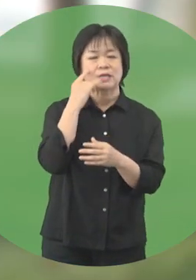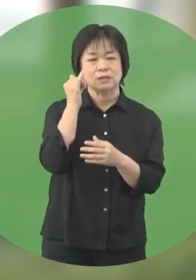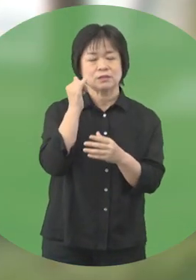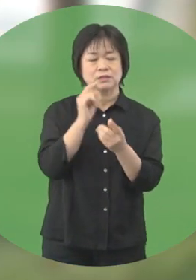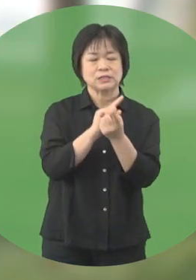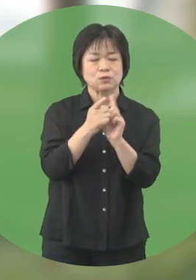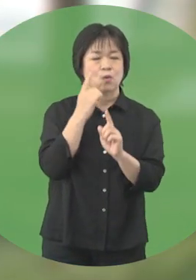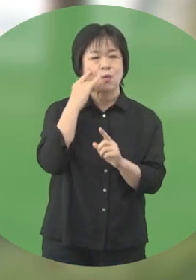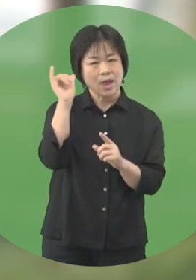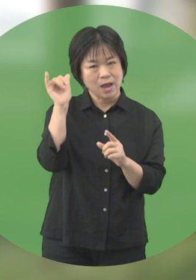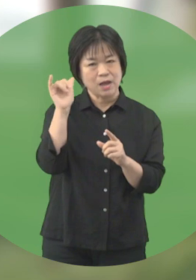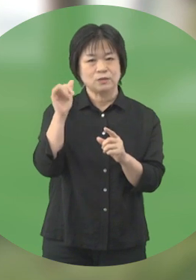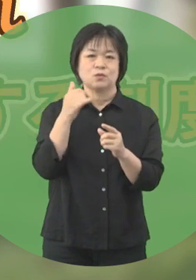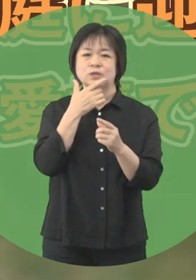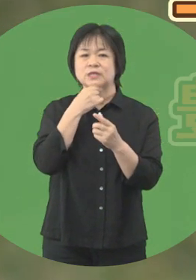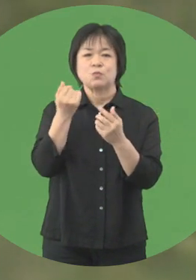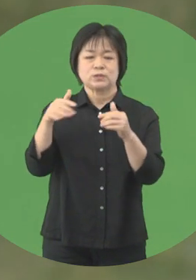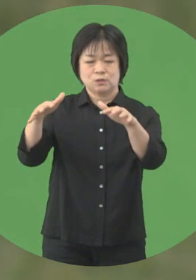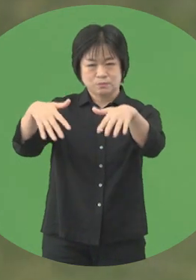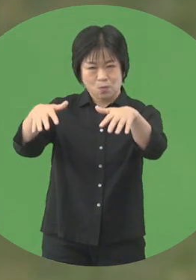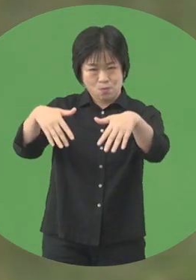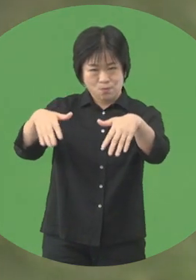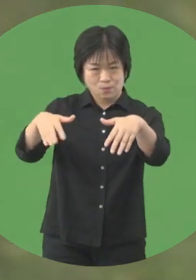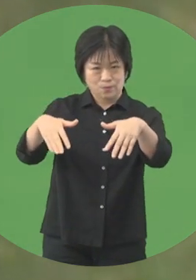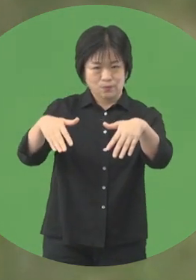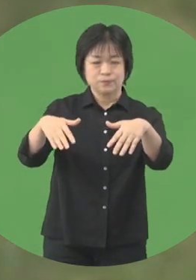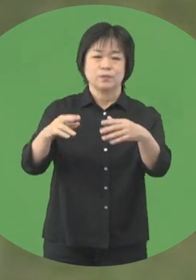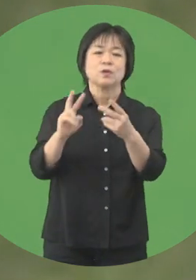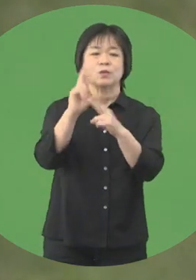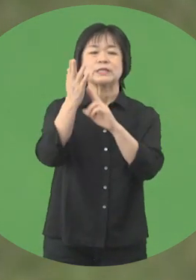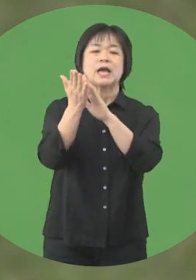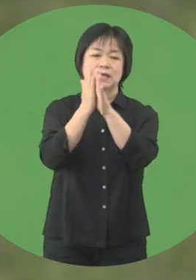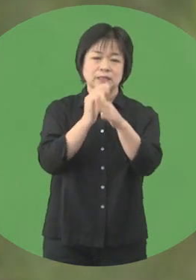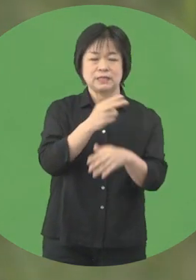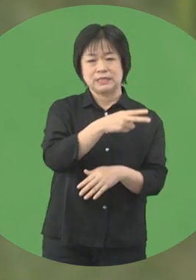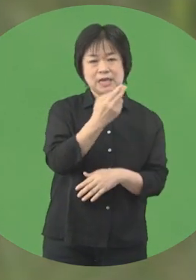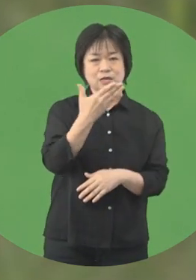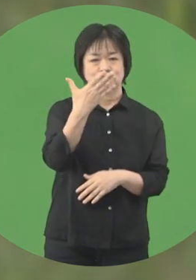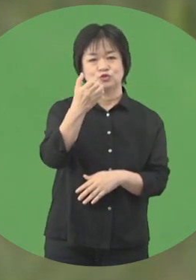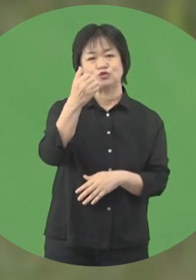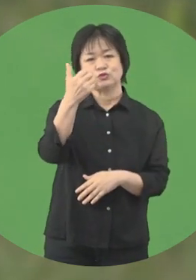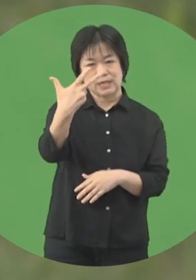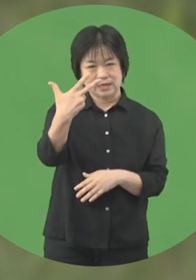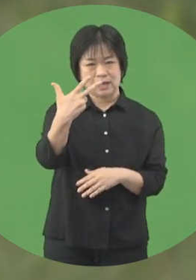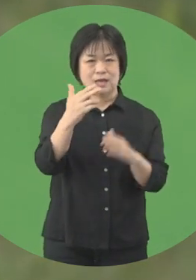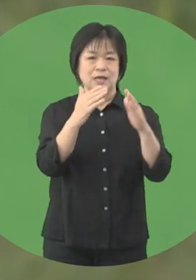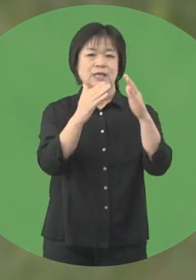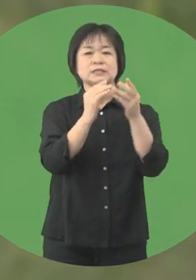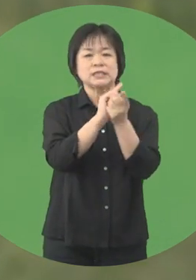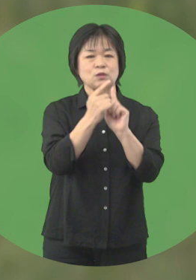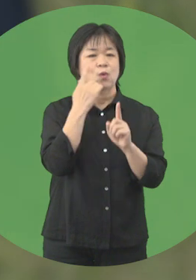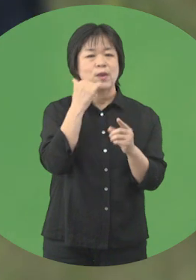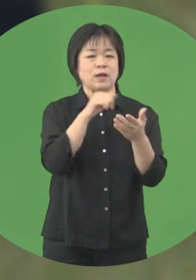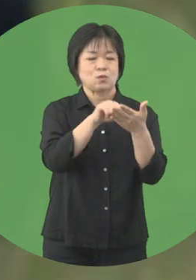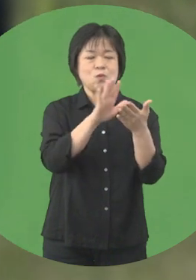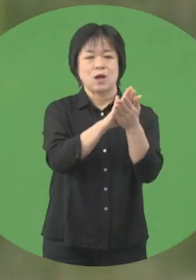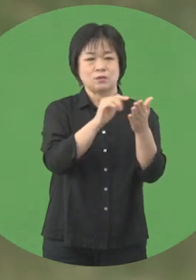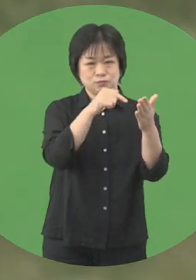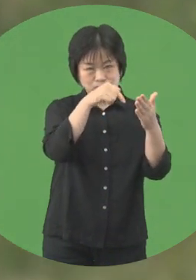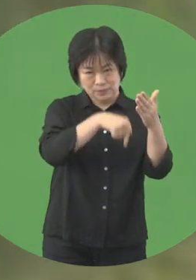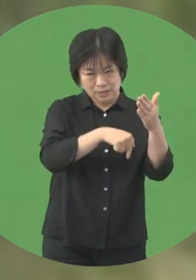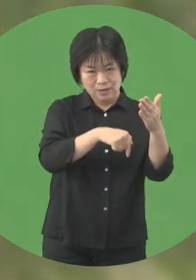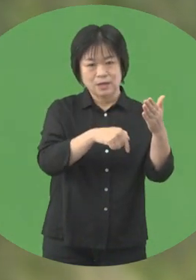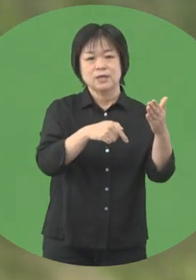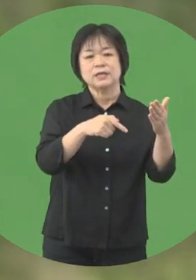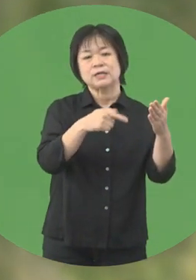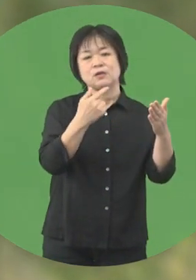広く募集しています。 県内では297世帯が里親に登録し、そのうち107世帯の里親